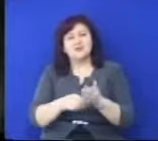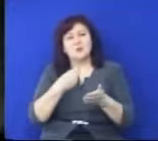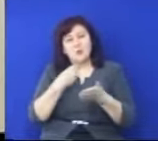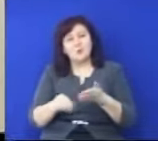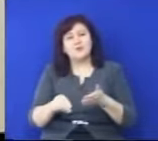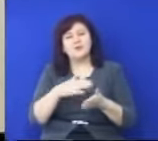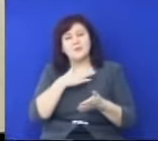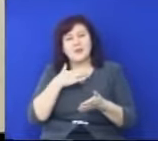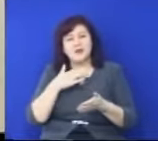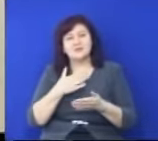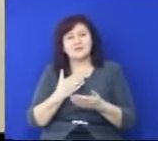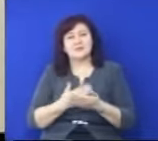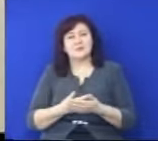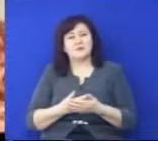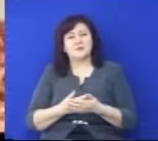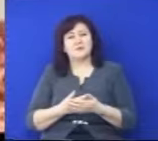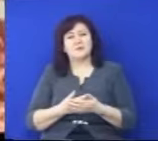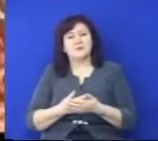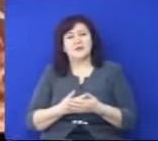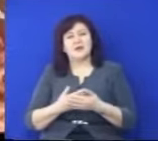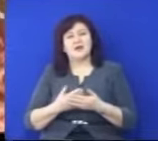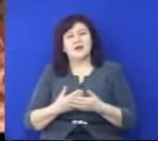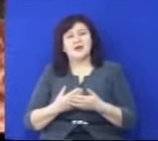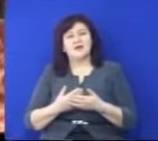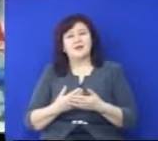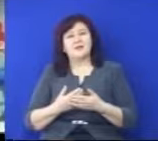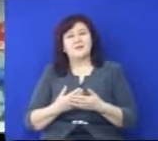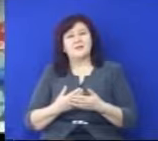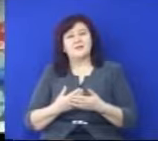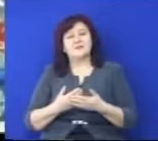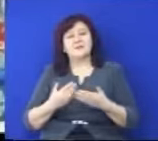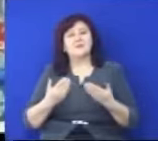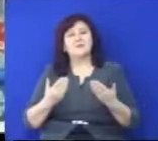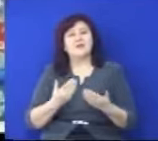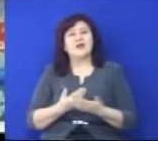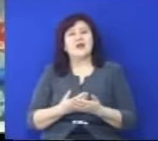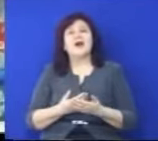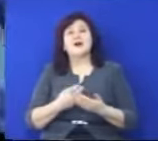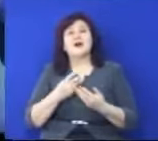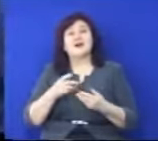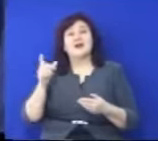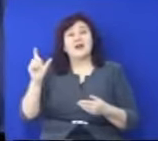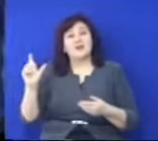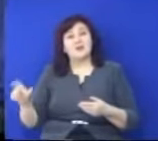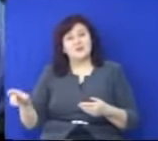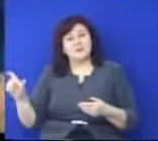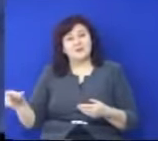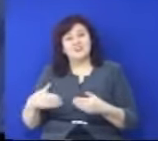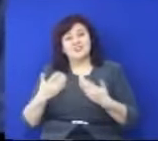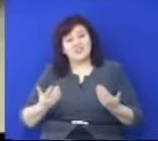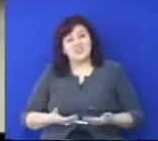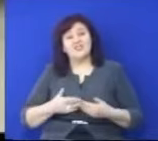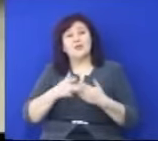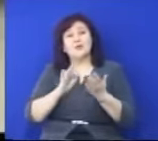алдым. Келушілер назарына Жарма ауданының шығармашылық ұжымдары мен әртістері дайындаған концерттік бағдарлама